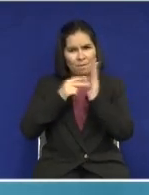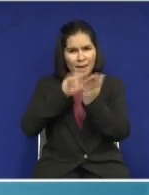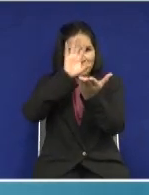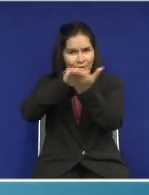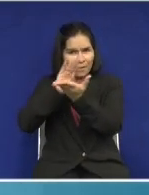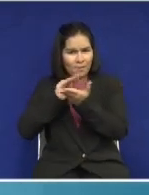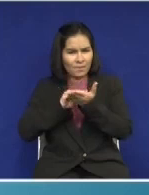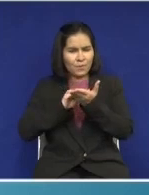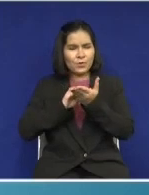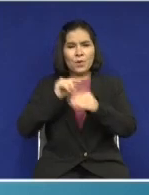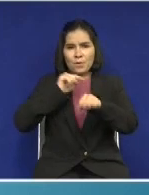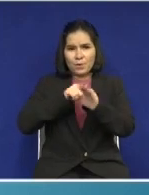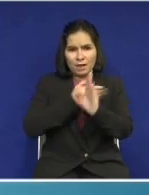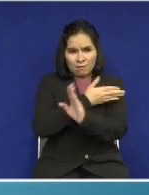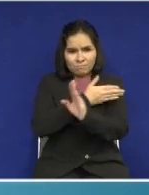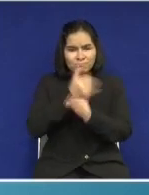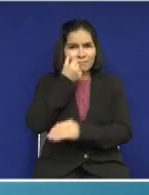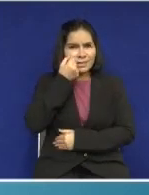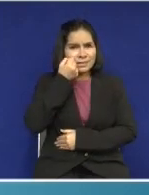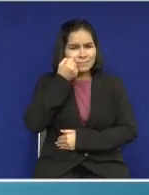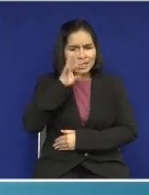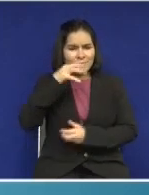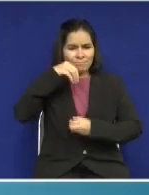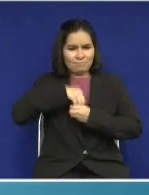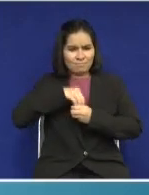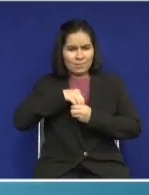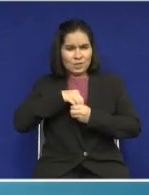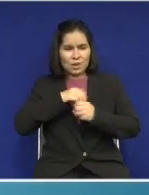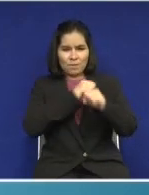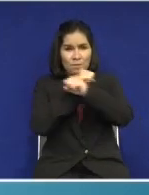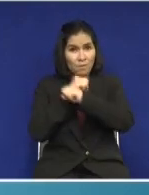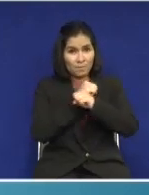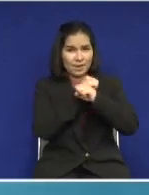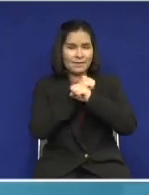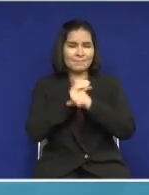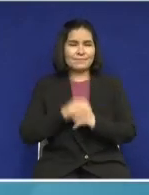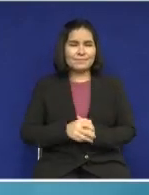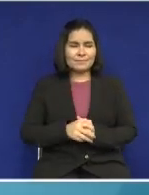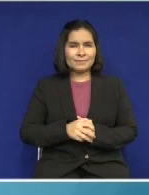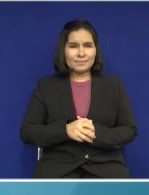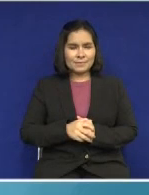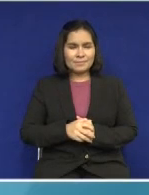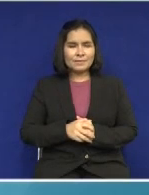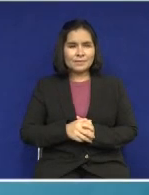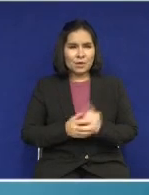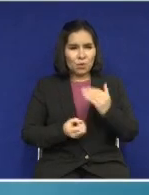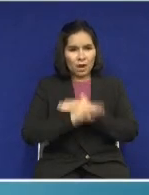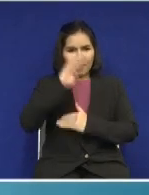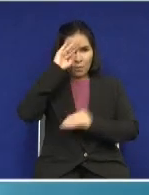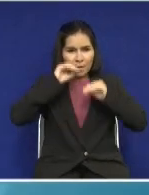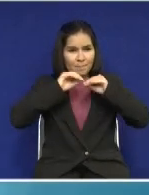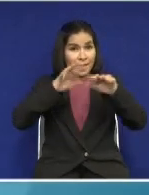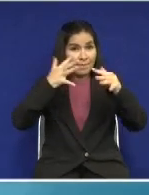ทั้งระยะเวลาการฟักตัวค่ะที่บอกว่าเป็นระยะปลอดภัยก็คือ28วันที่จะมีความเสี่ยงต่ำรวมถึ